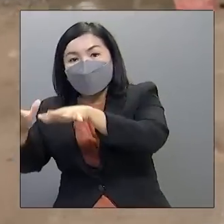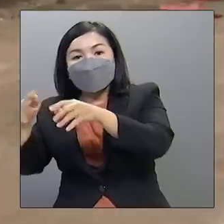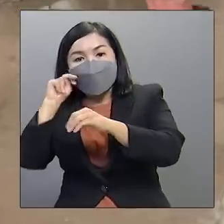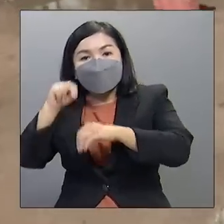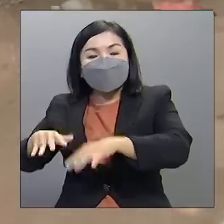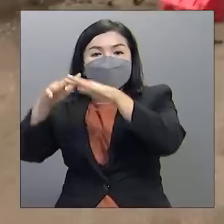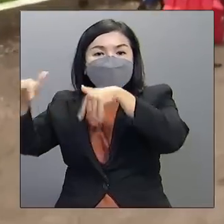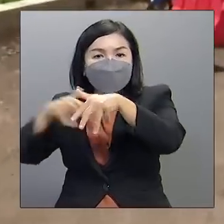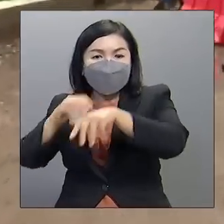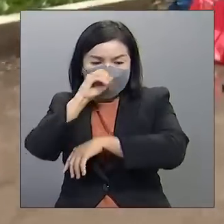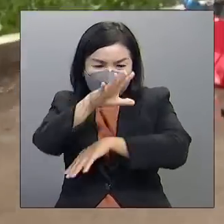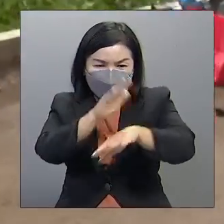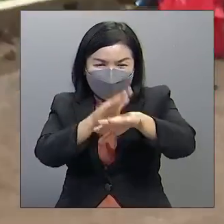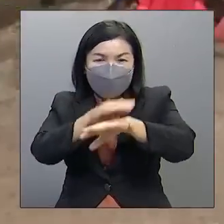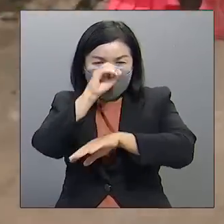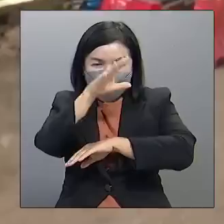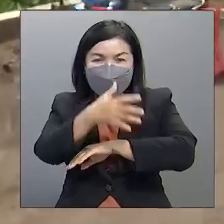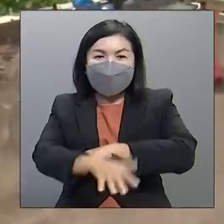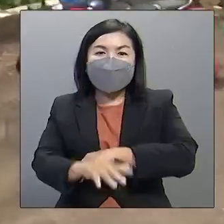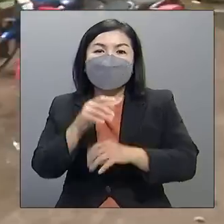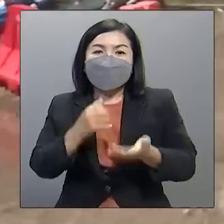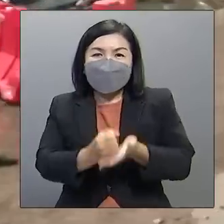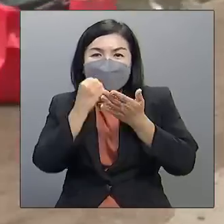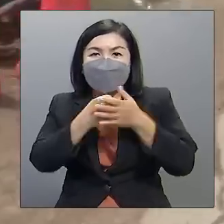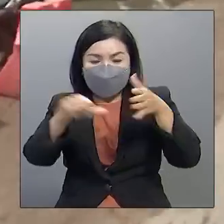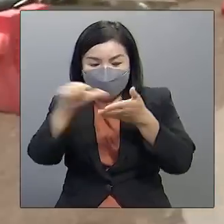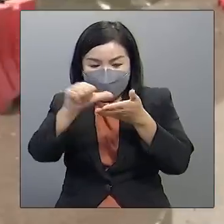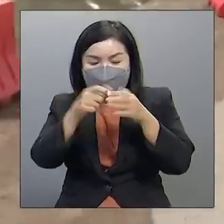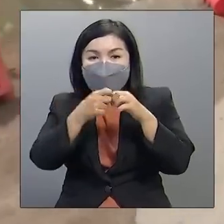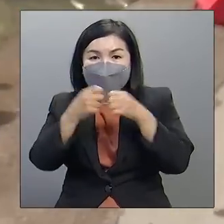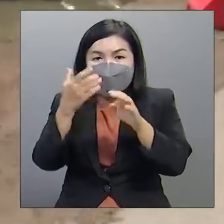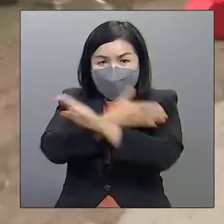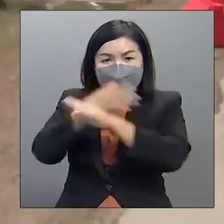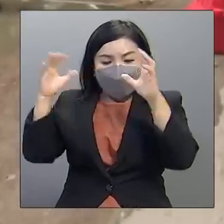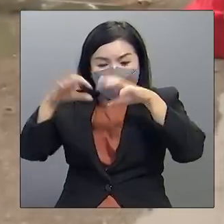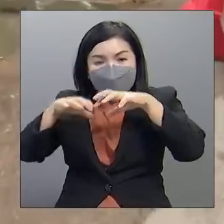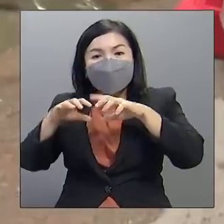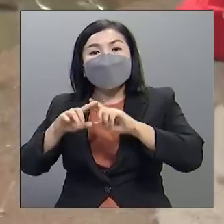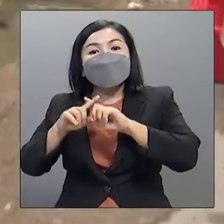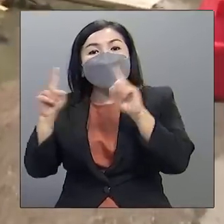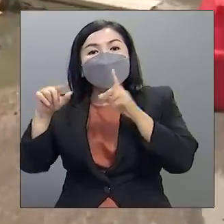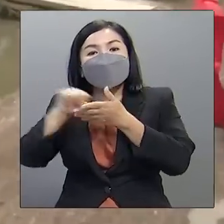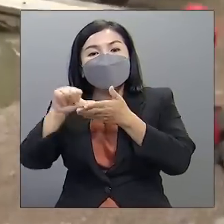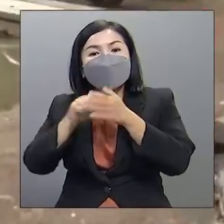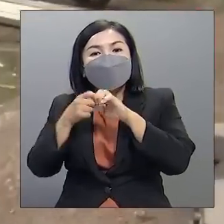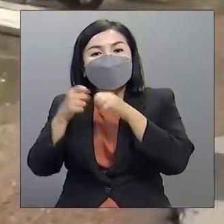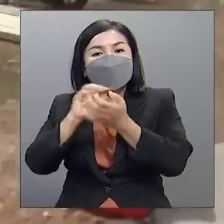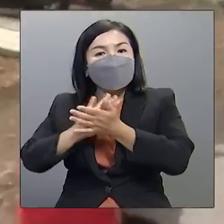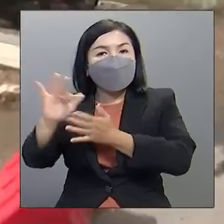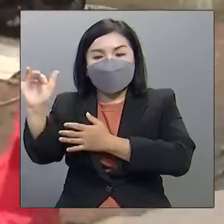ข้อมูลว่าเคยแจ้งกับสำนักงานเขตและผู้รับเหมาให้มาช่วยกันแก้ปัญหาก่อนหน้าฝนแต่ว่าก็ยังแก้ปัญหาได้ไม่สำ